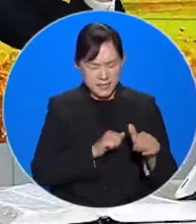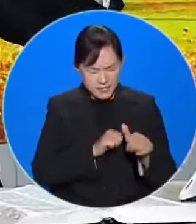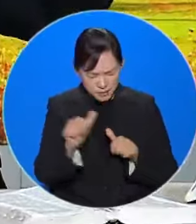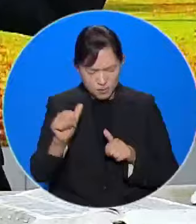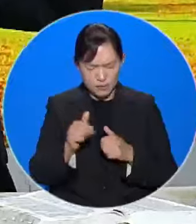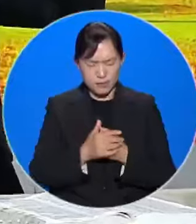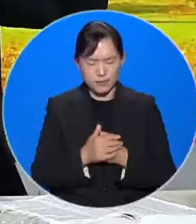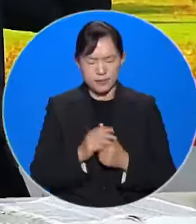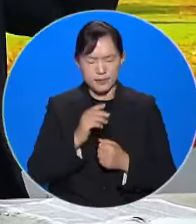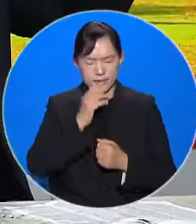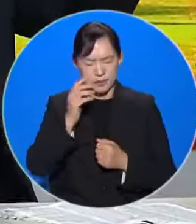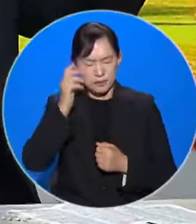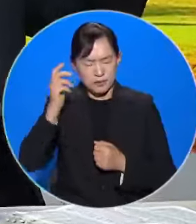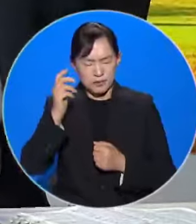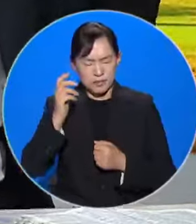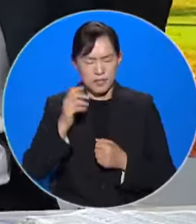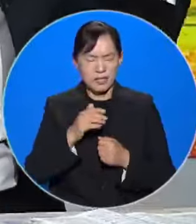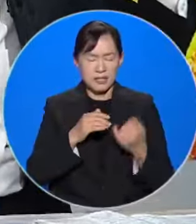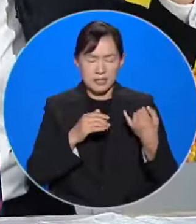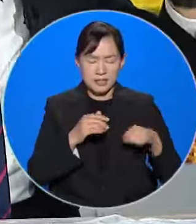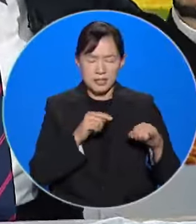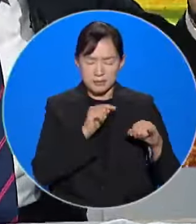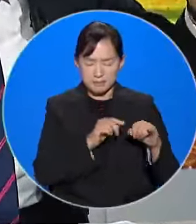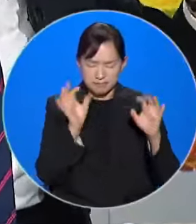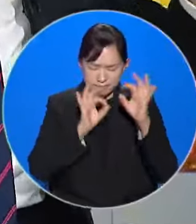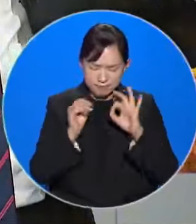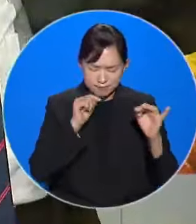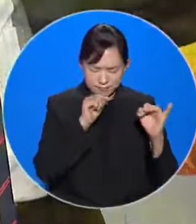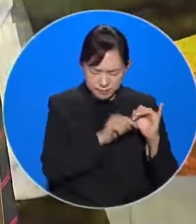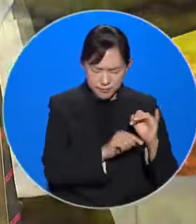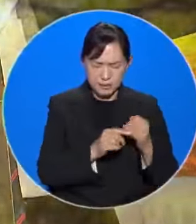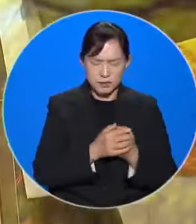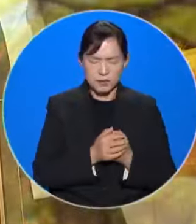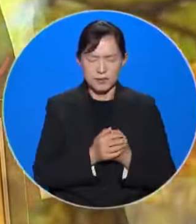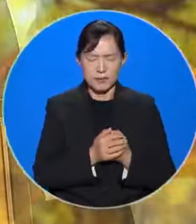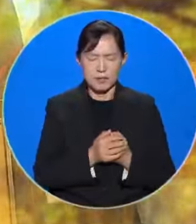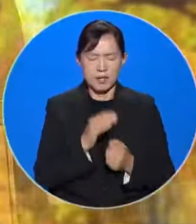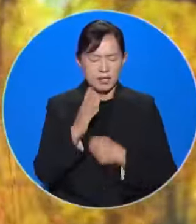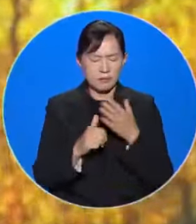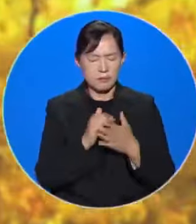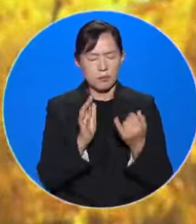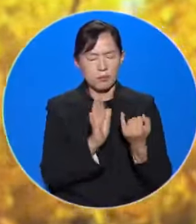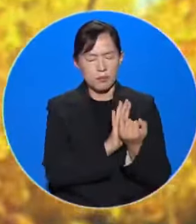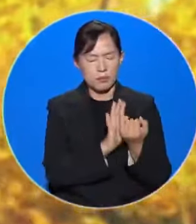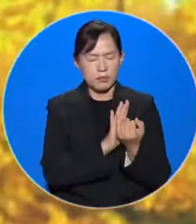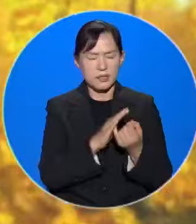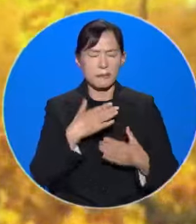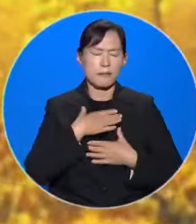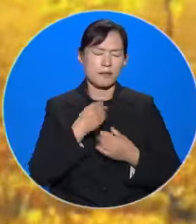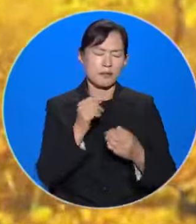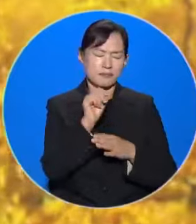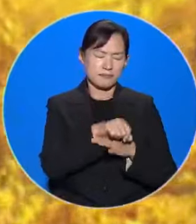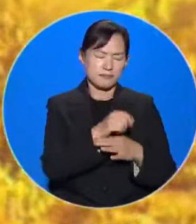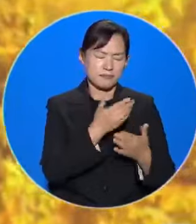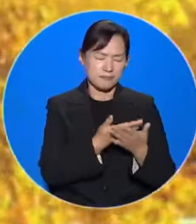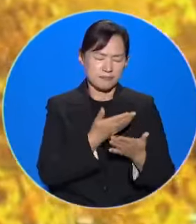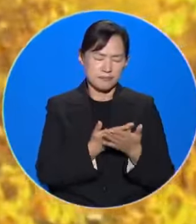주시고 성령께서 이 시간 우리 딸에게 찾아가 주셔서 성령 하나님의 위로를 주여 평강을